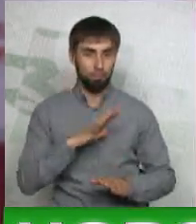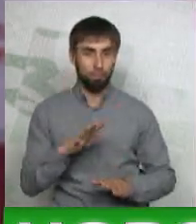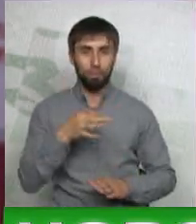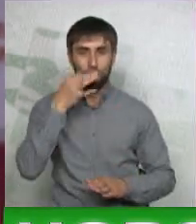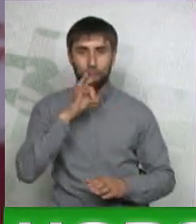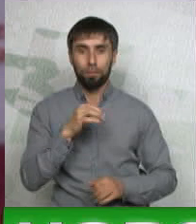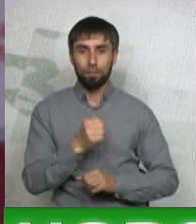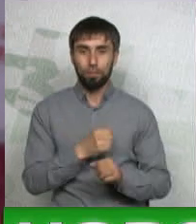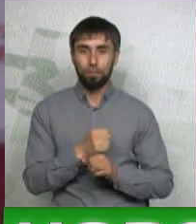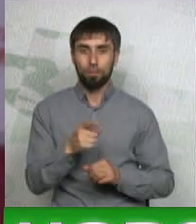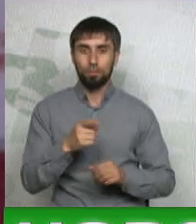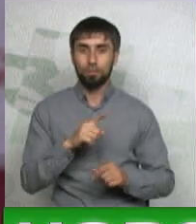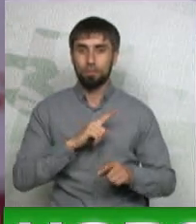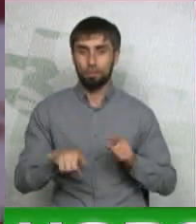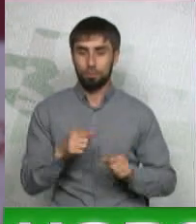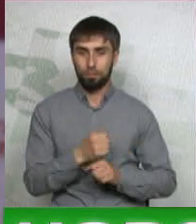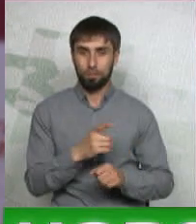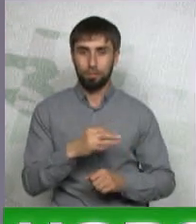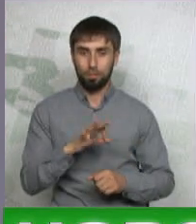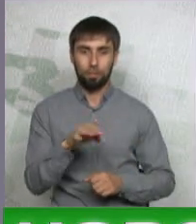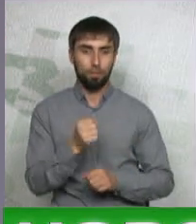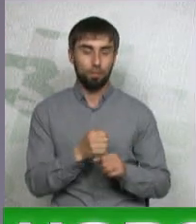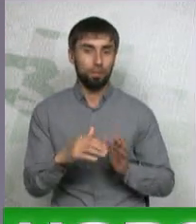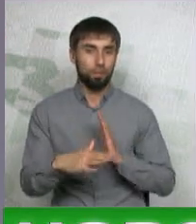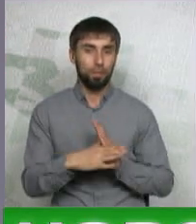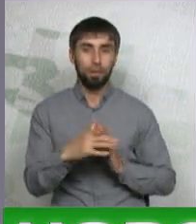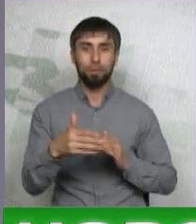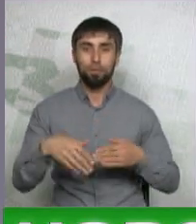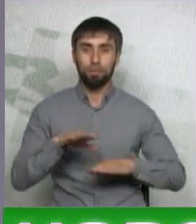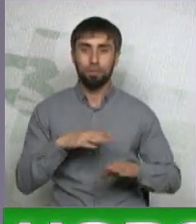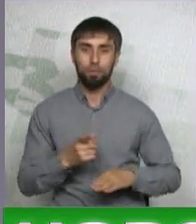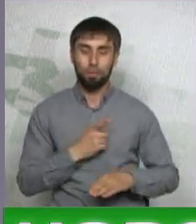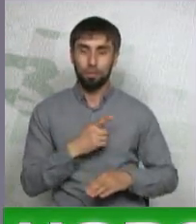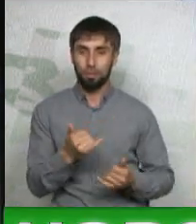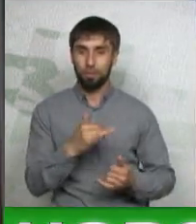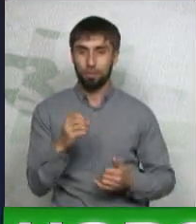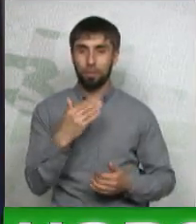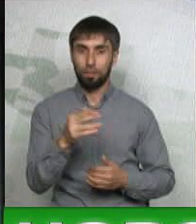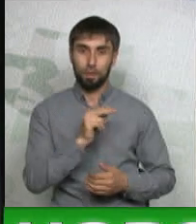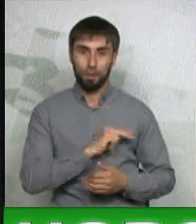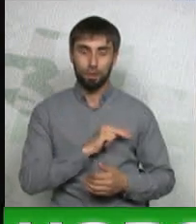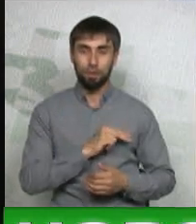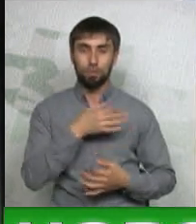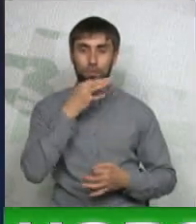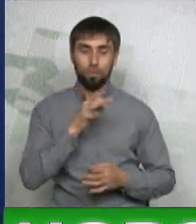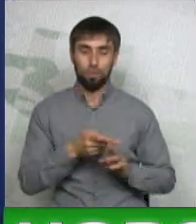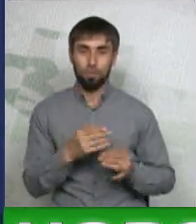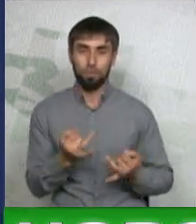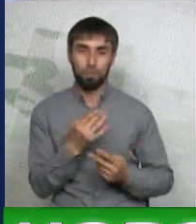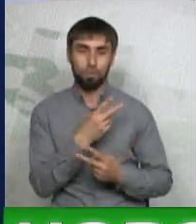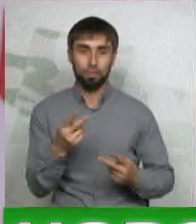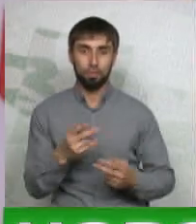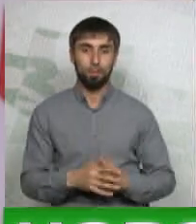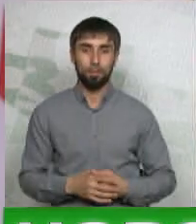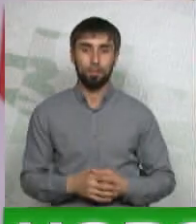Опытный строитель быстро освоил ремесло. Помогли дельные советы коллег-мастеров. А сегодня уже его работами любуются ценители